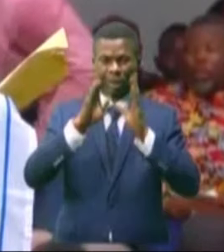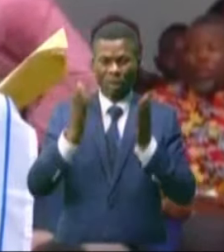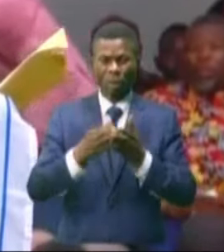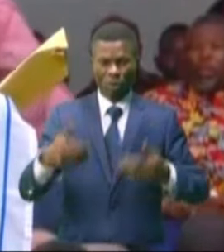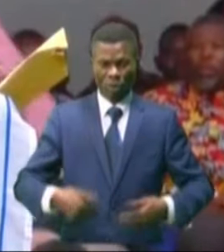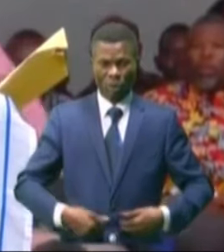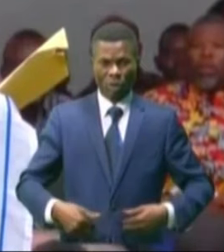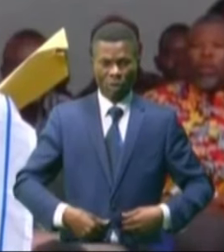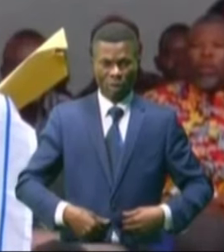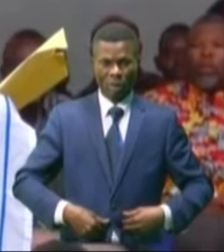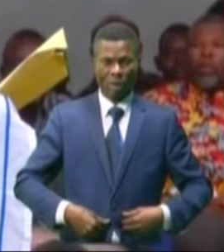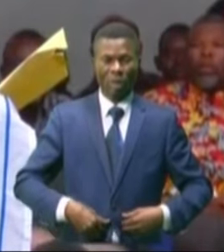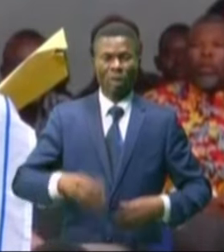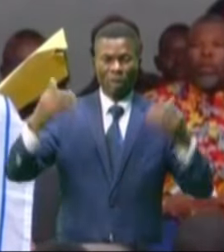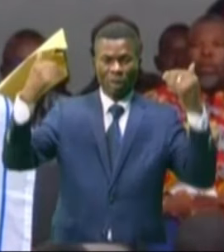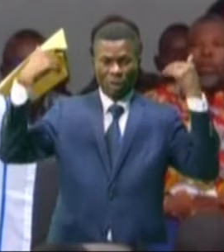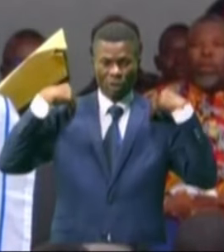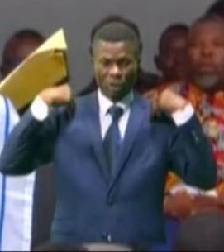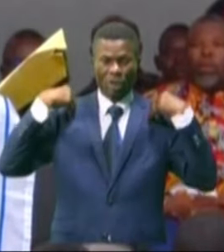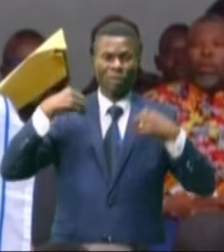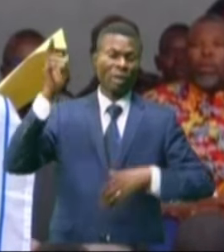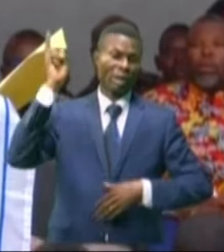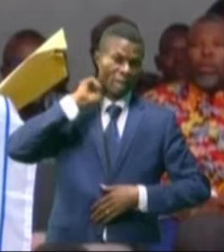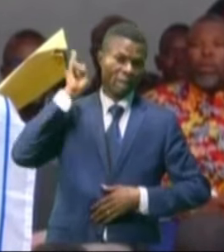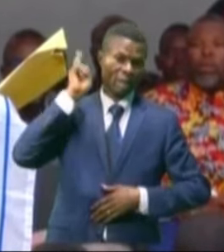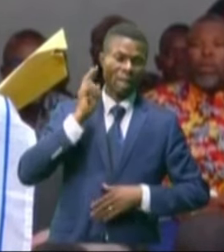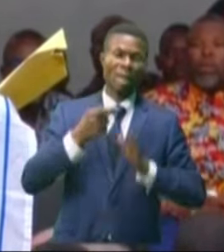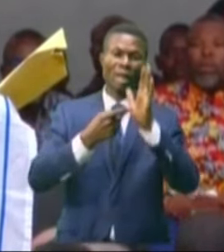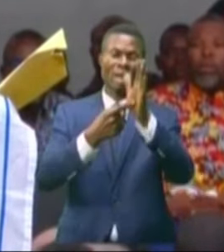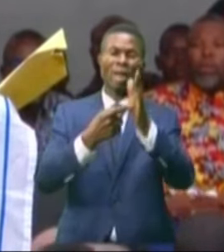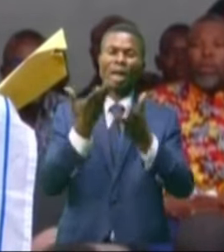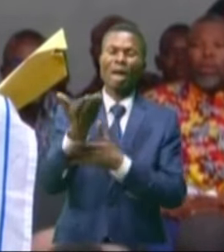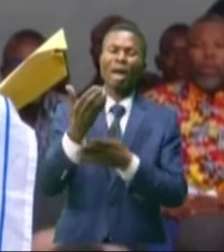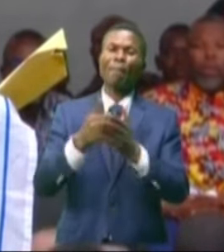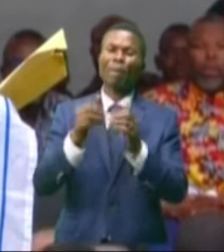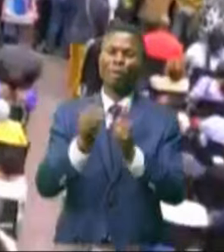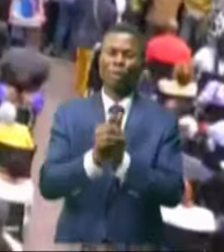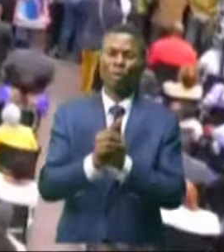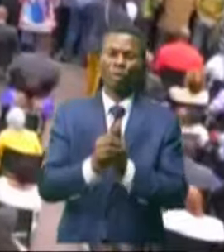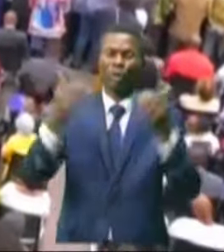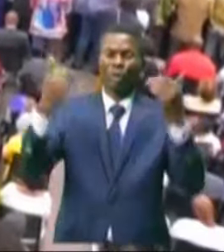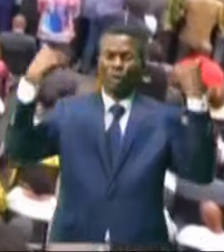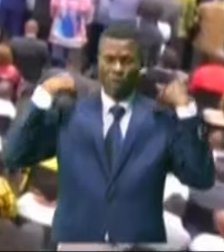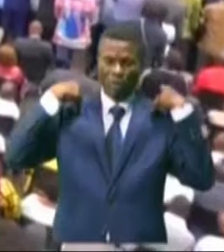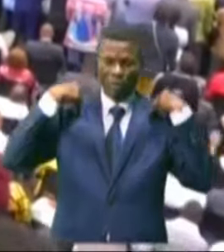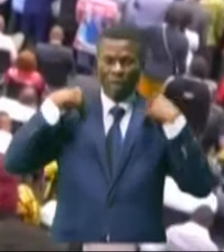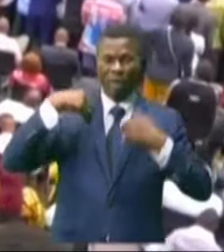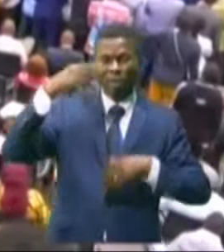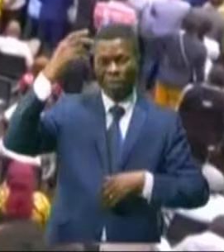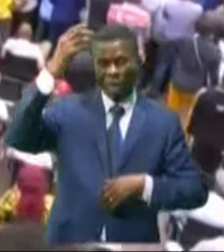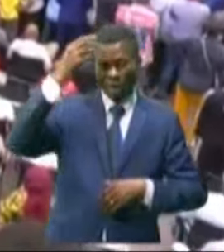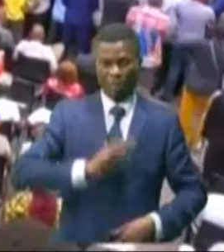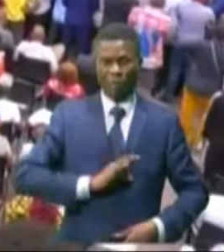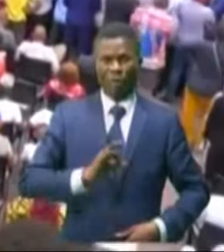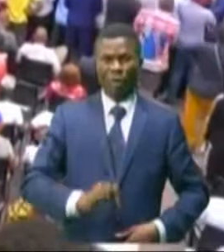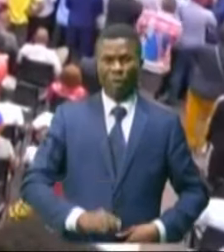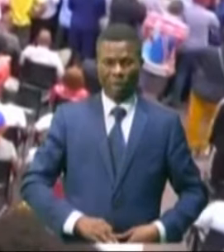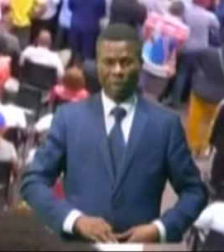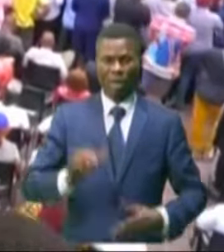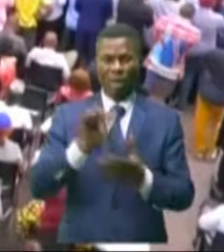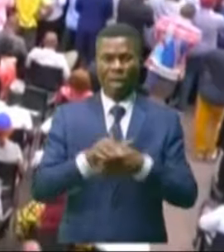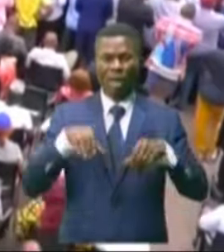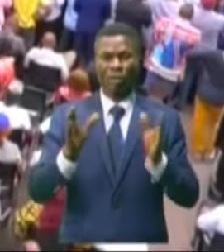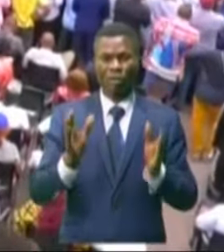trouble, le numéro 1 de l'UDPS a présenté ses excuses à la haute autorité des référents du parti et à la femme